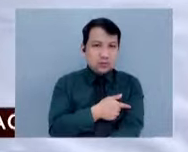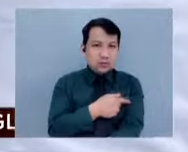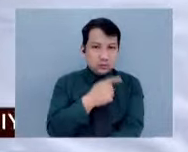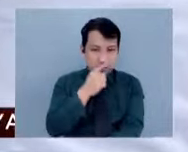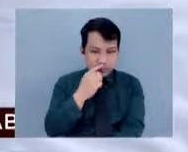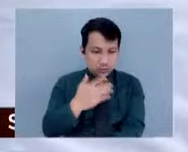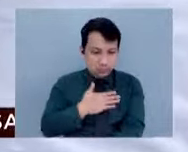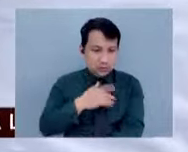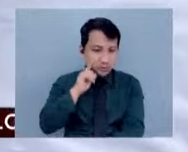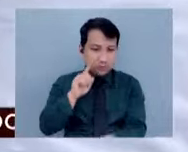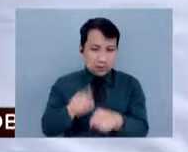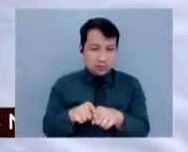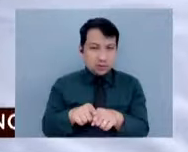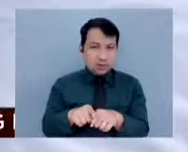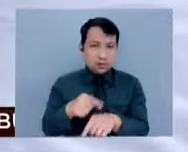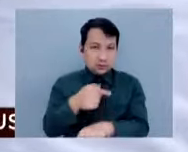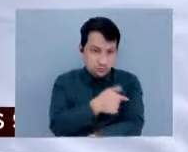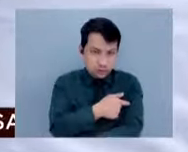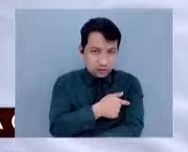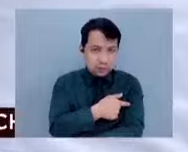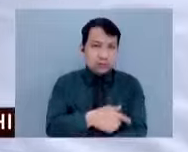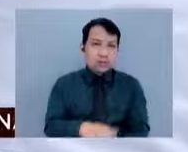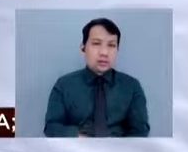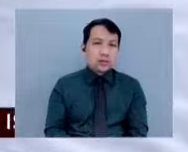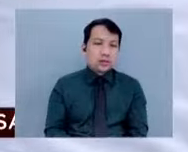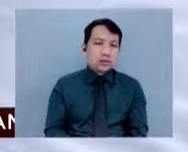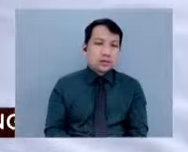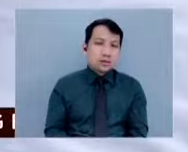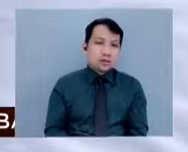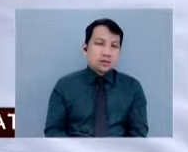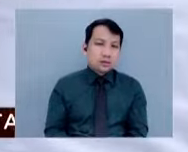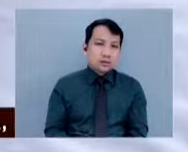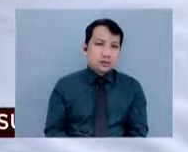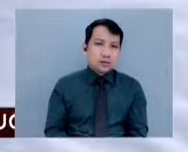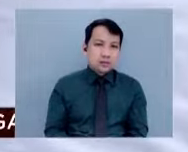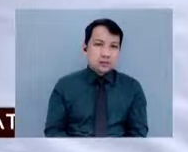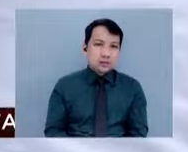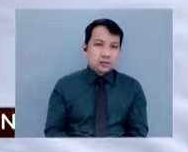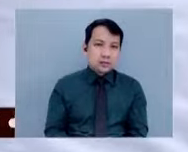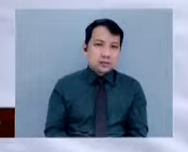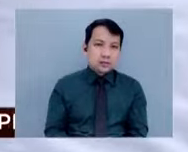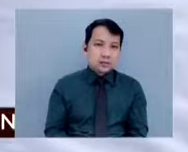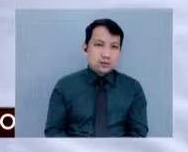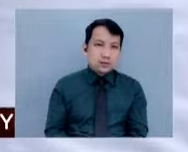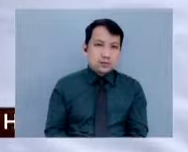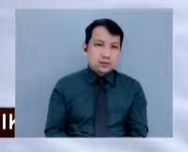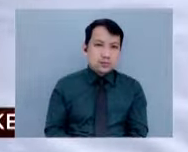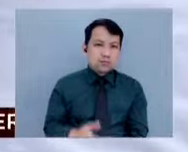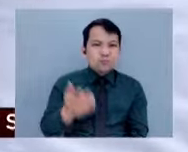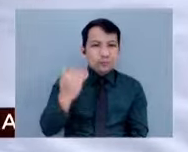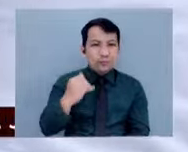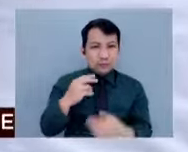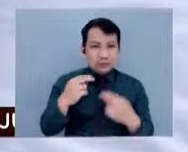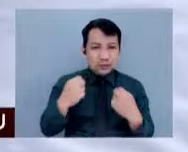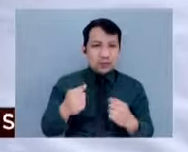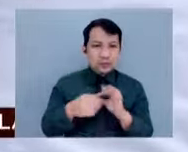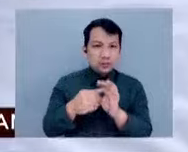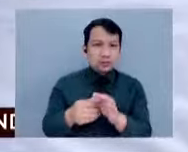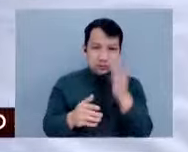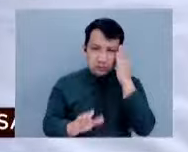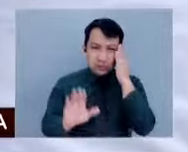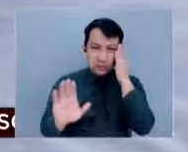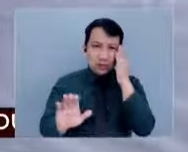lang po na ang nag-injected. Nasa healthcare din po sila and may knowledge din po sila